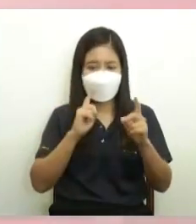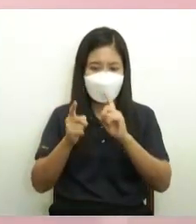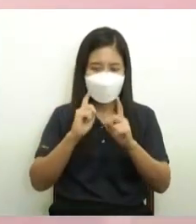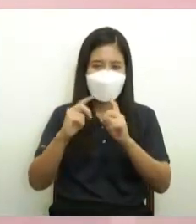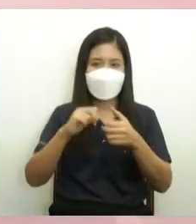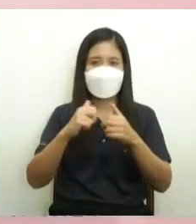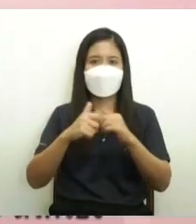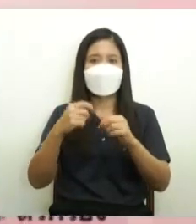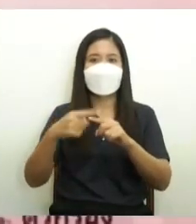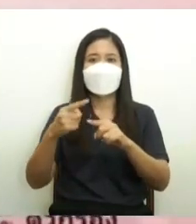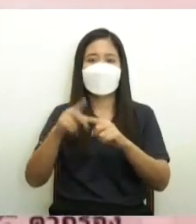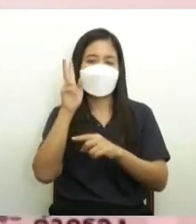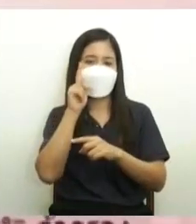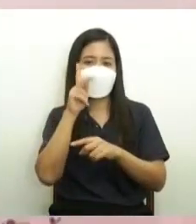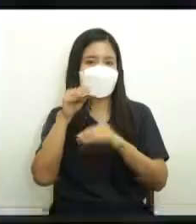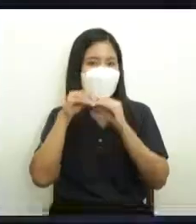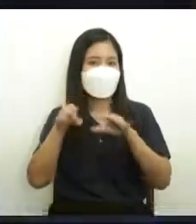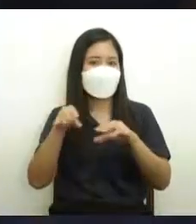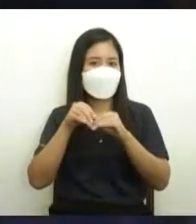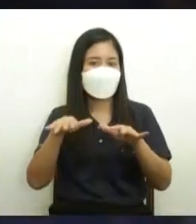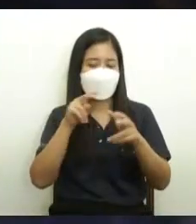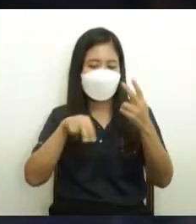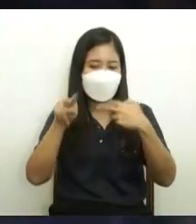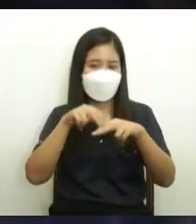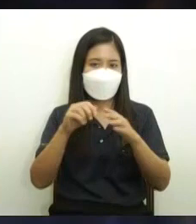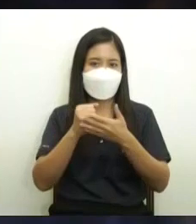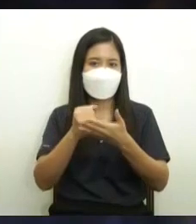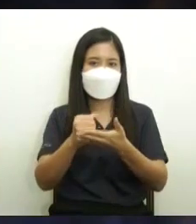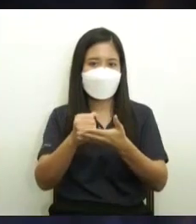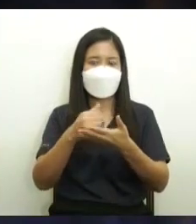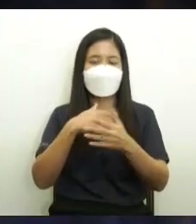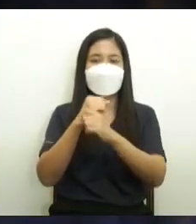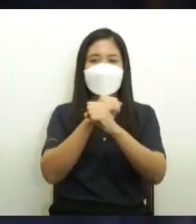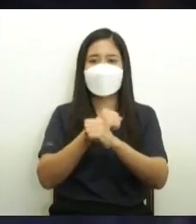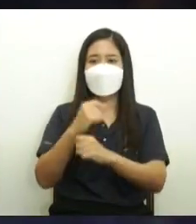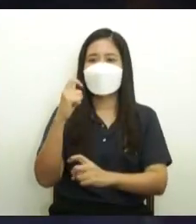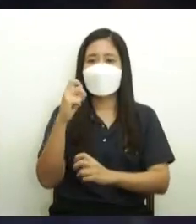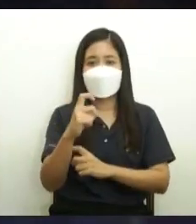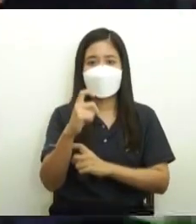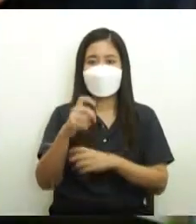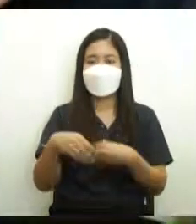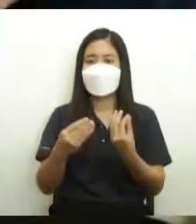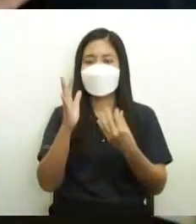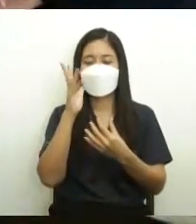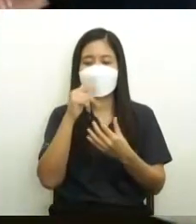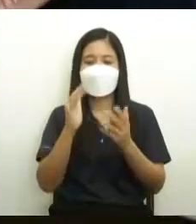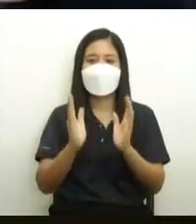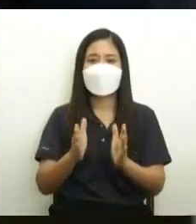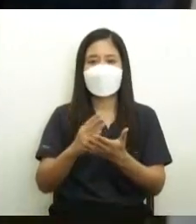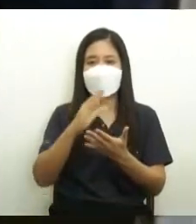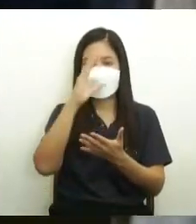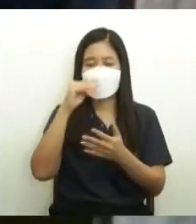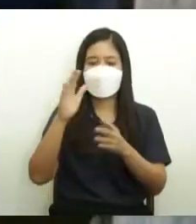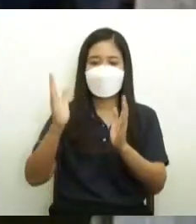ลกเปลี่ยนข้อมูลข่าวสารที่จำเป็นต่อการดูแลช่วยเหลือหรือป้องกันอันตรายที่อาจเกิดต่อนักเรียนและบุคลากรในสังกั